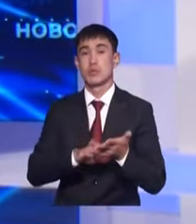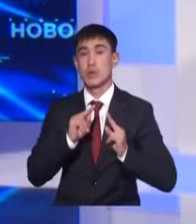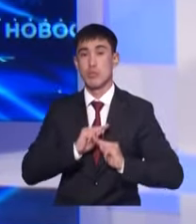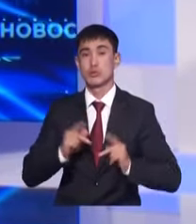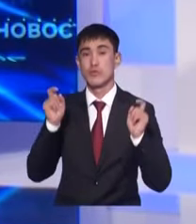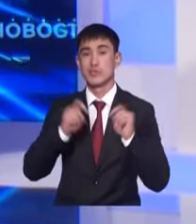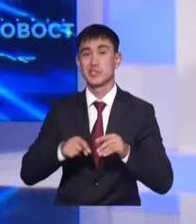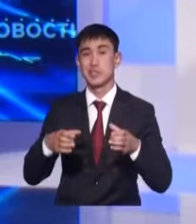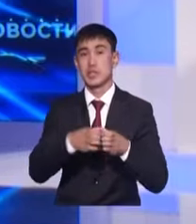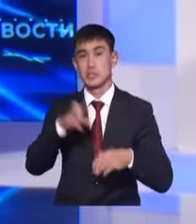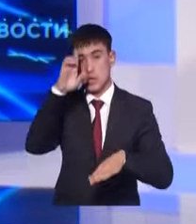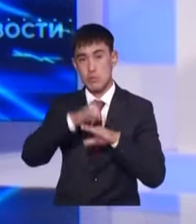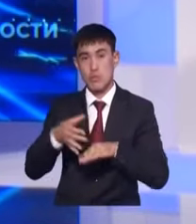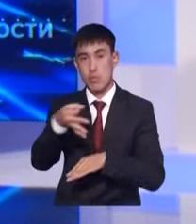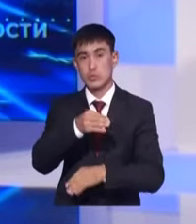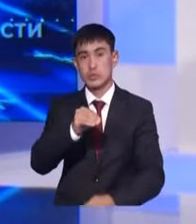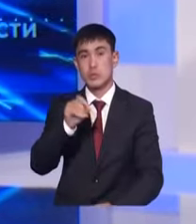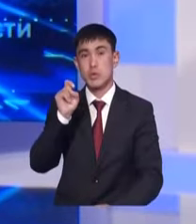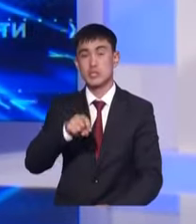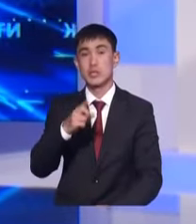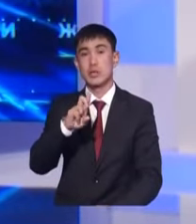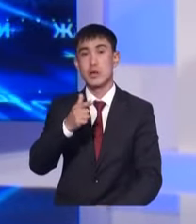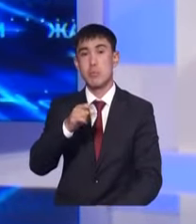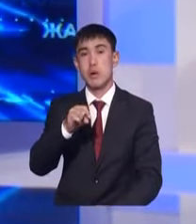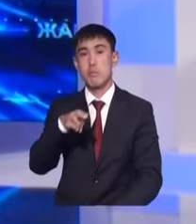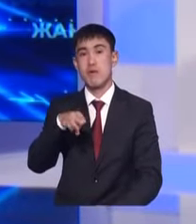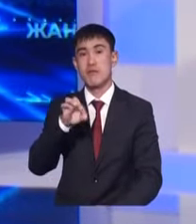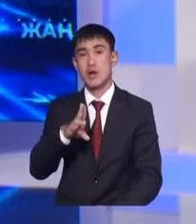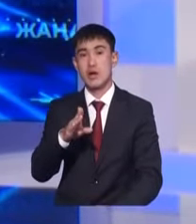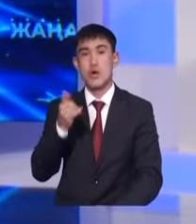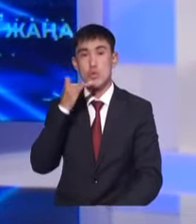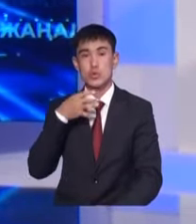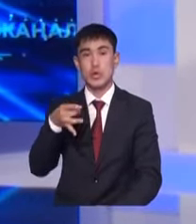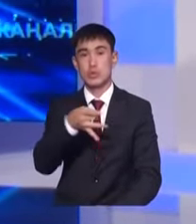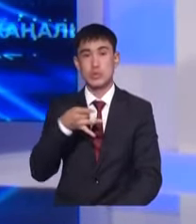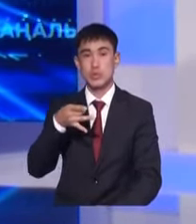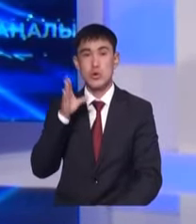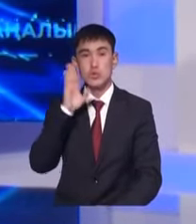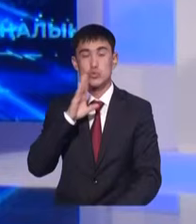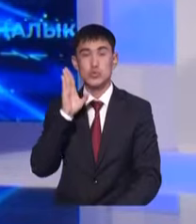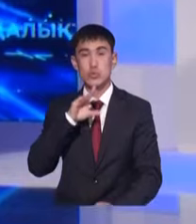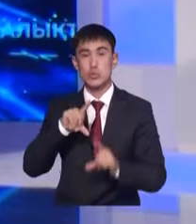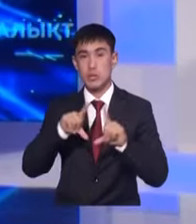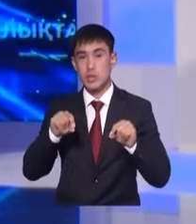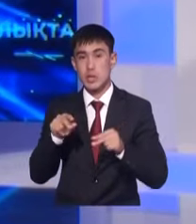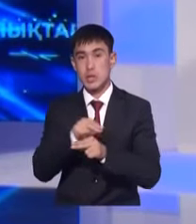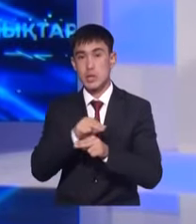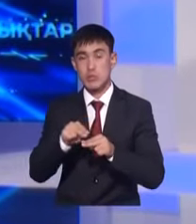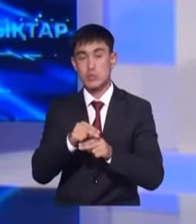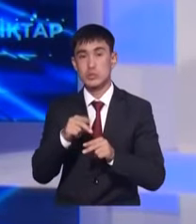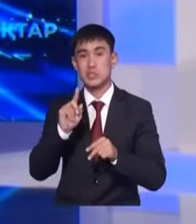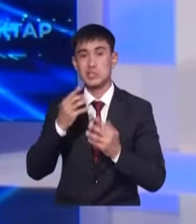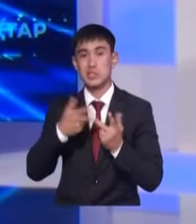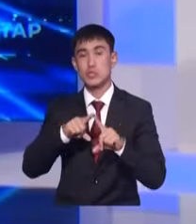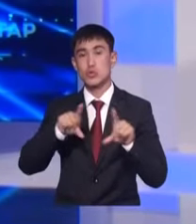Продолжился рабочий визит делегации акима области посещением ГКП на ПХВ Уйгур ауданының су құбыры капитального ремонта